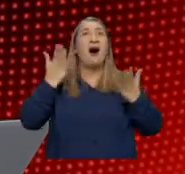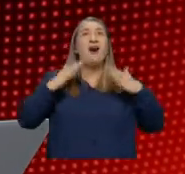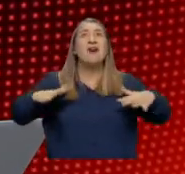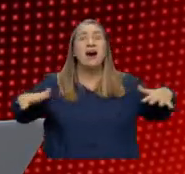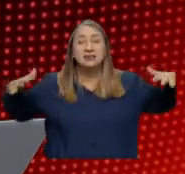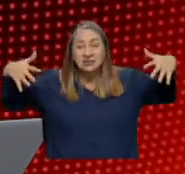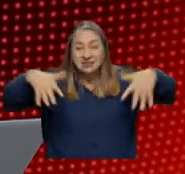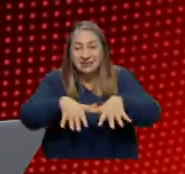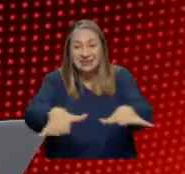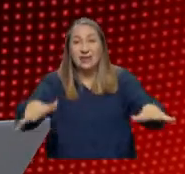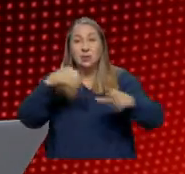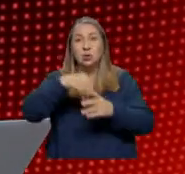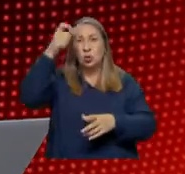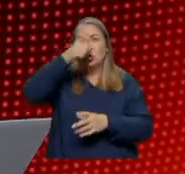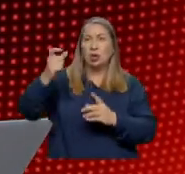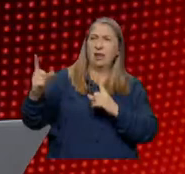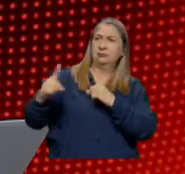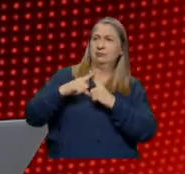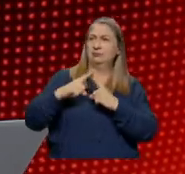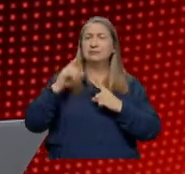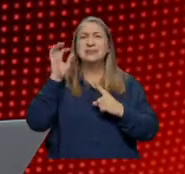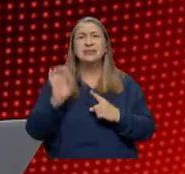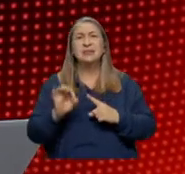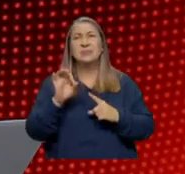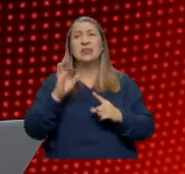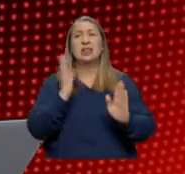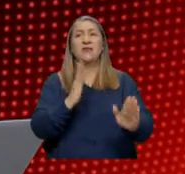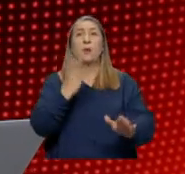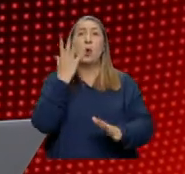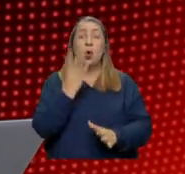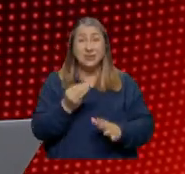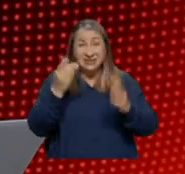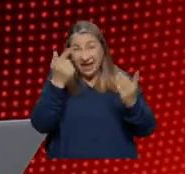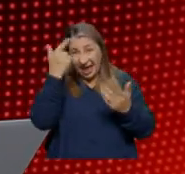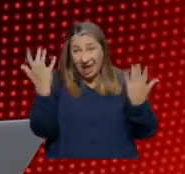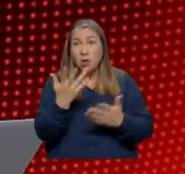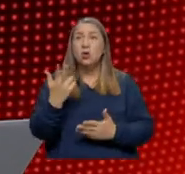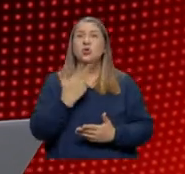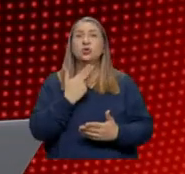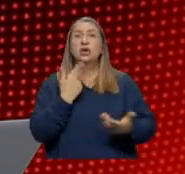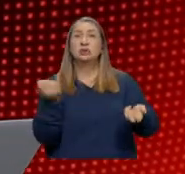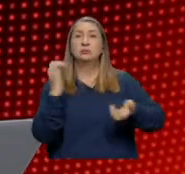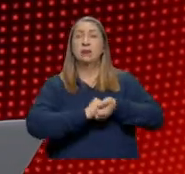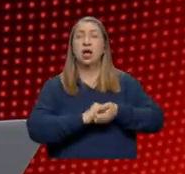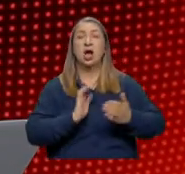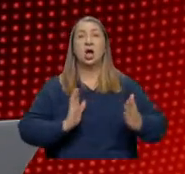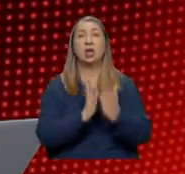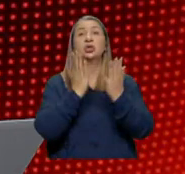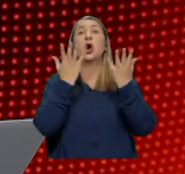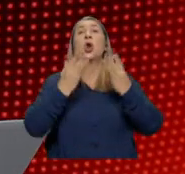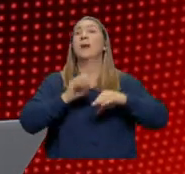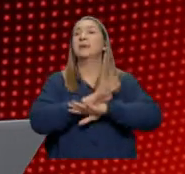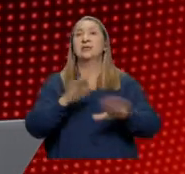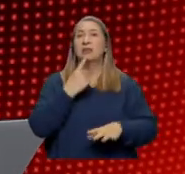sistemleri için Türkiye'ye uyguladığı kağıtta ambargoların devam etmesi halinde Rusya ile işbirliğimiz e karşı